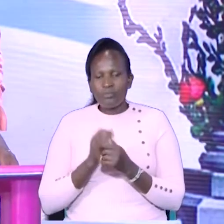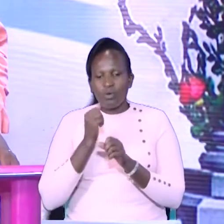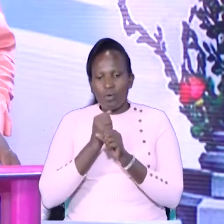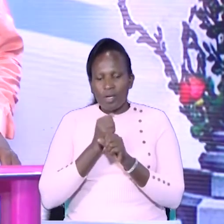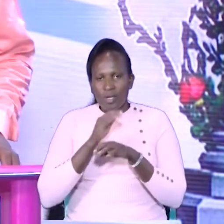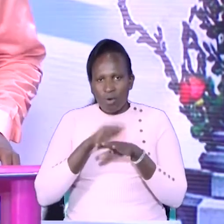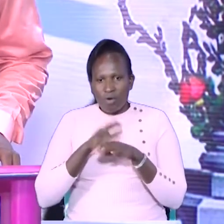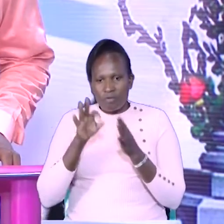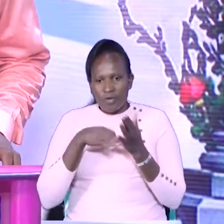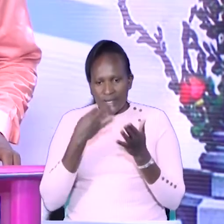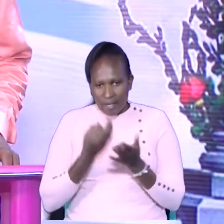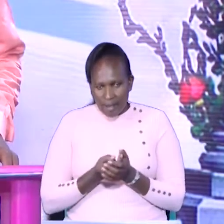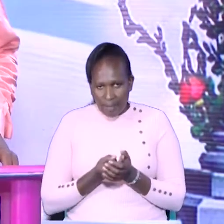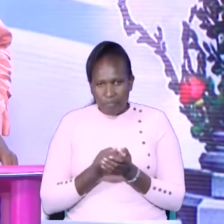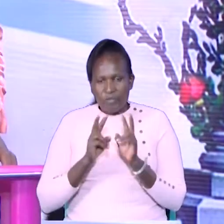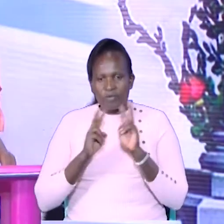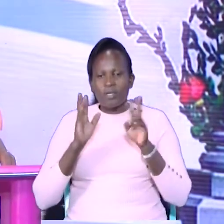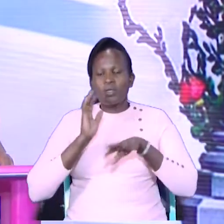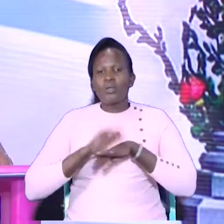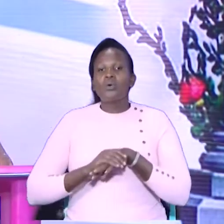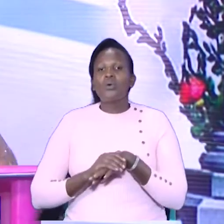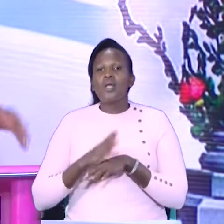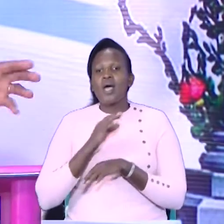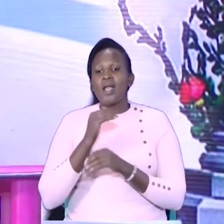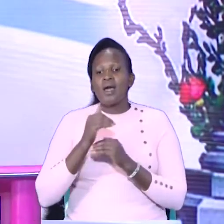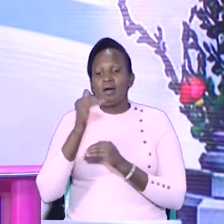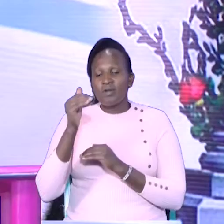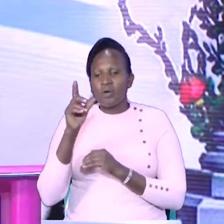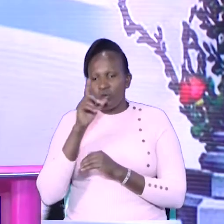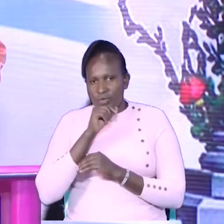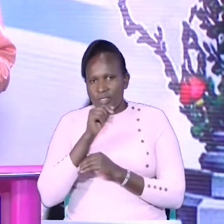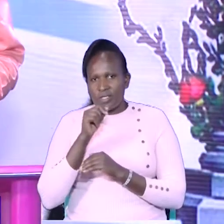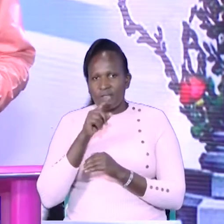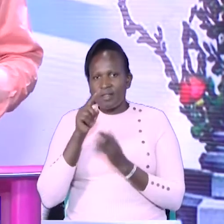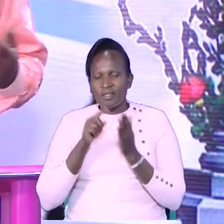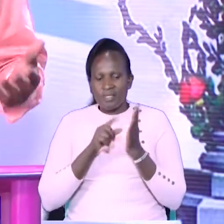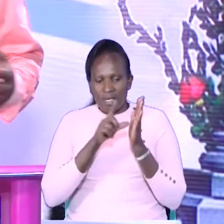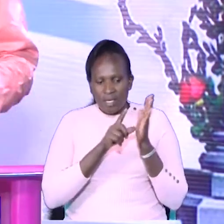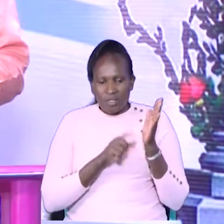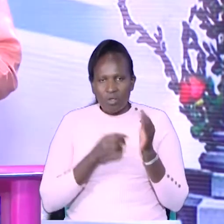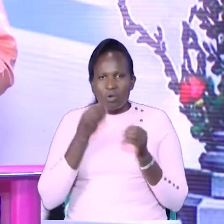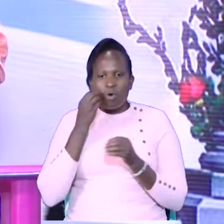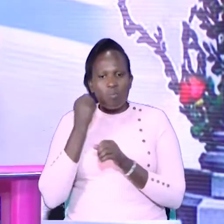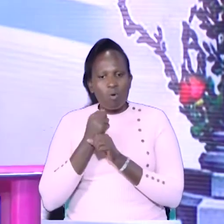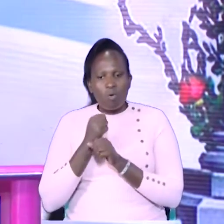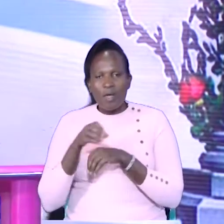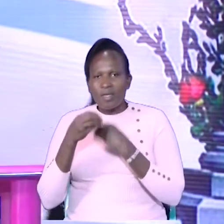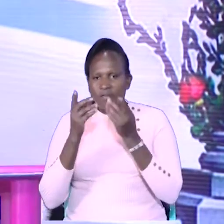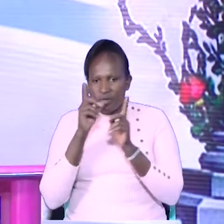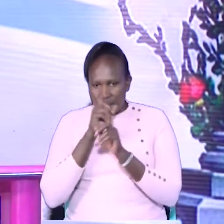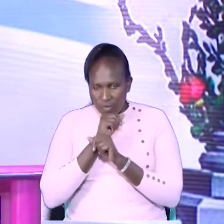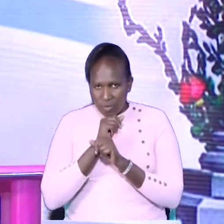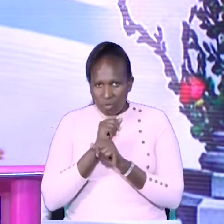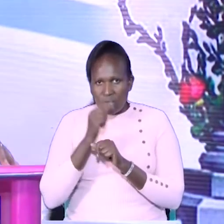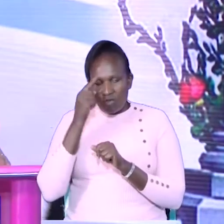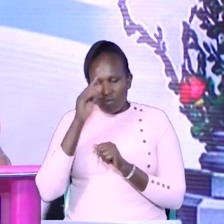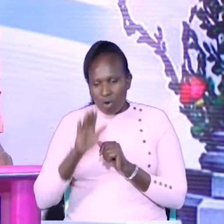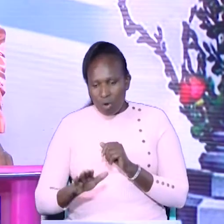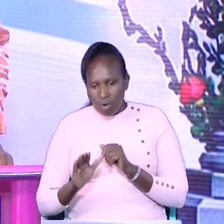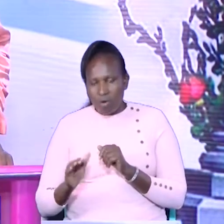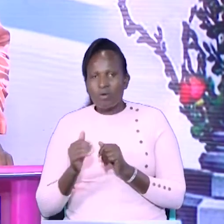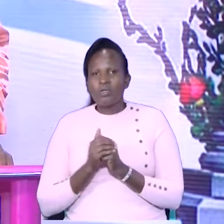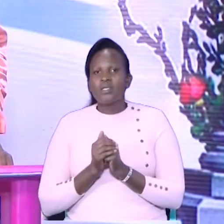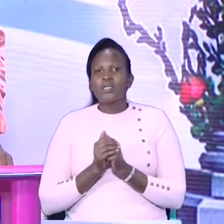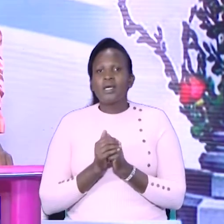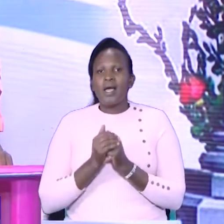with failure. Very good. Na baada ya kumaliza that lesson, kuna homework ambayo alitupatia kwa lower classes.